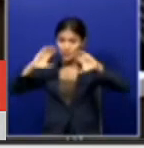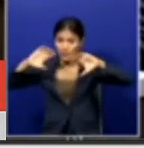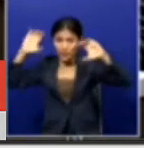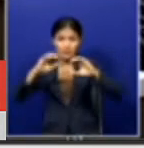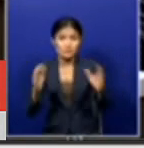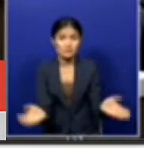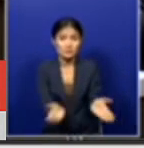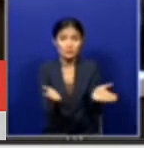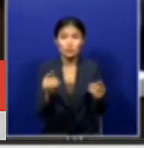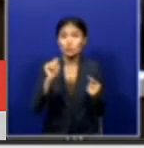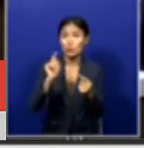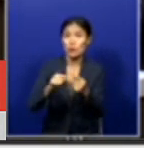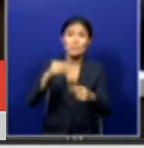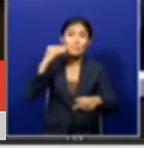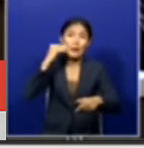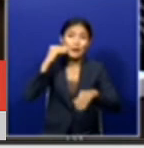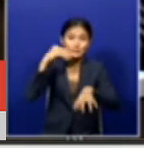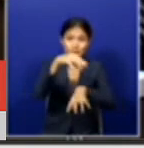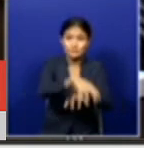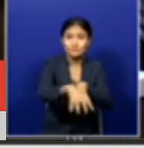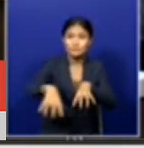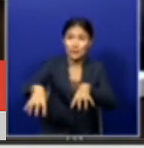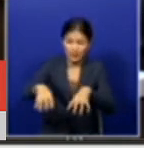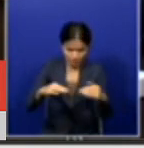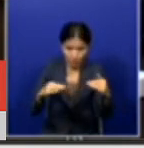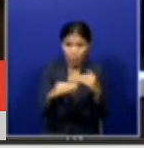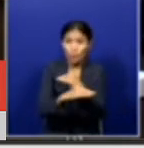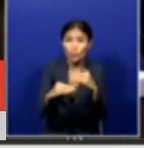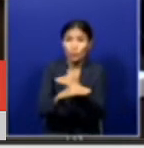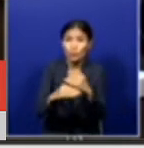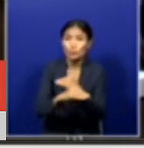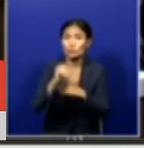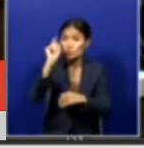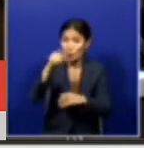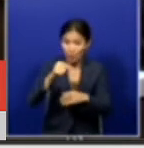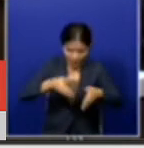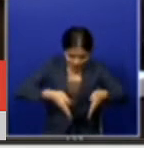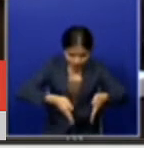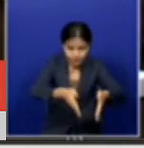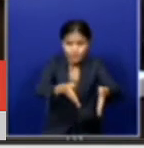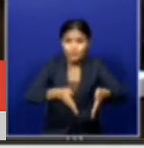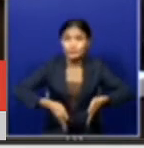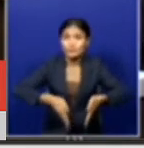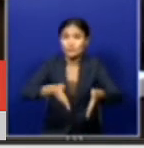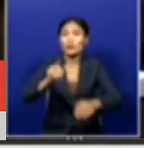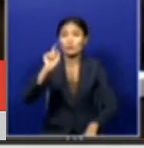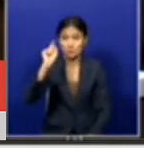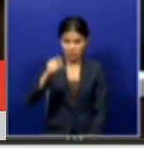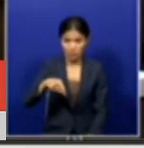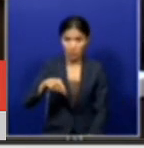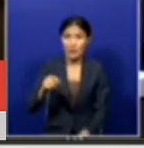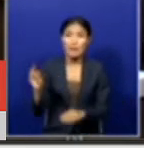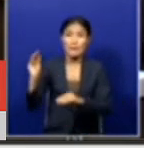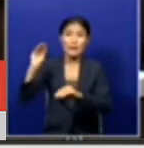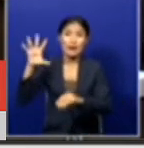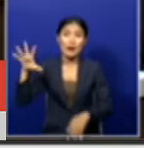ำถนนในหมู่บ้านอย่างขนาดใหญ่ด้วยถนนที่มีส่วนผสมของยางพา